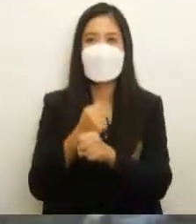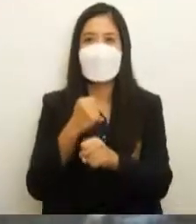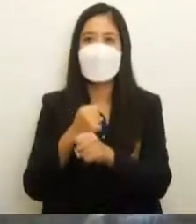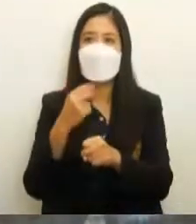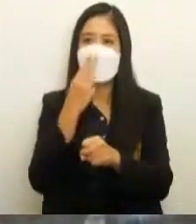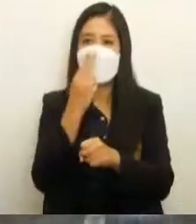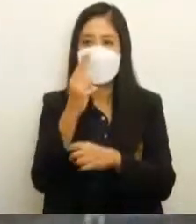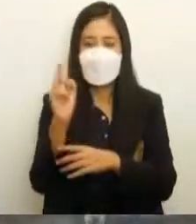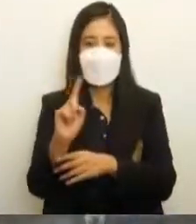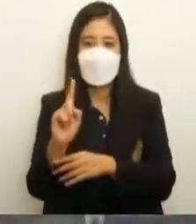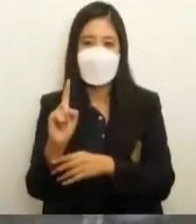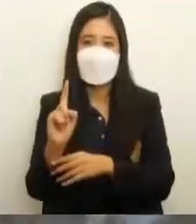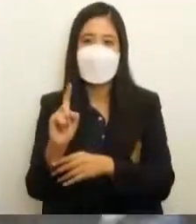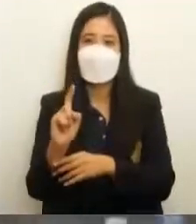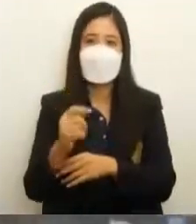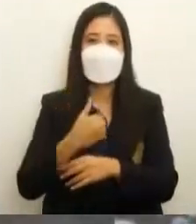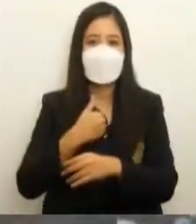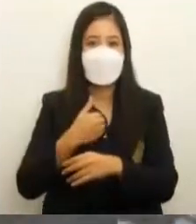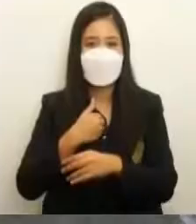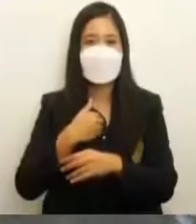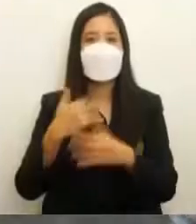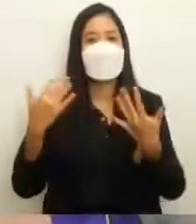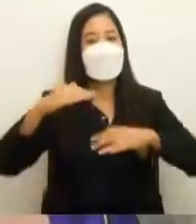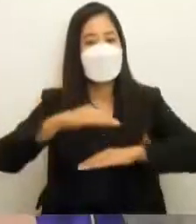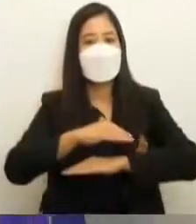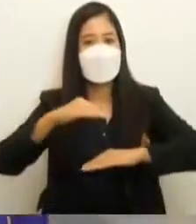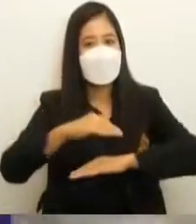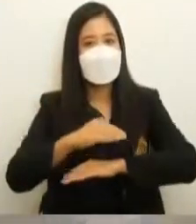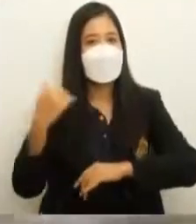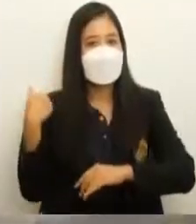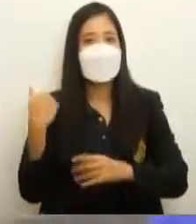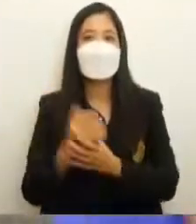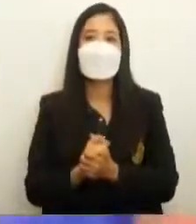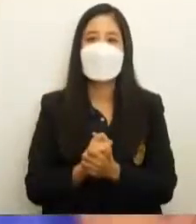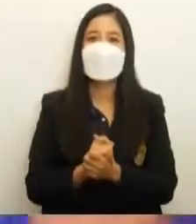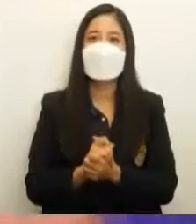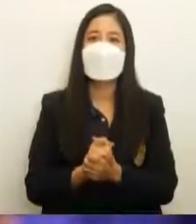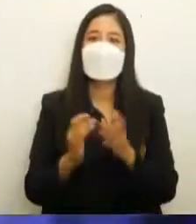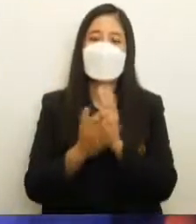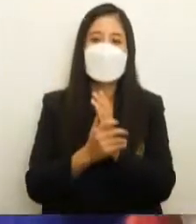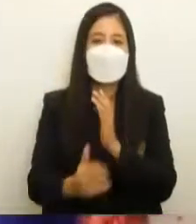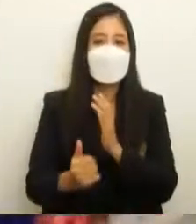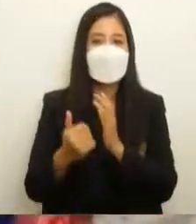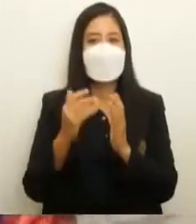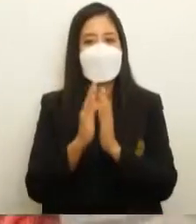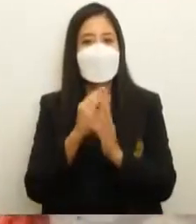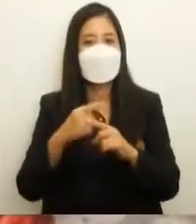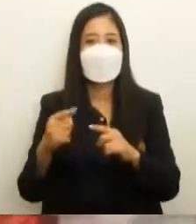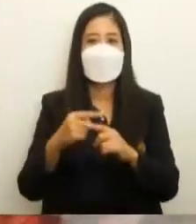ราเห็นว่ามีการทั้งออกกำลังกายมีการทั้งทักทายและที่น่าสนใจอีกนะค